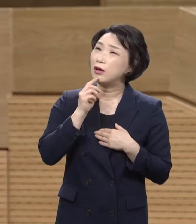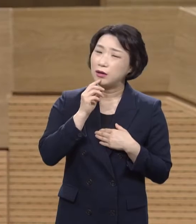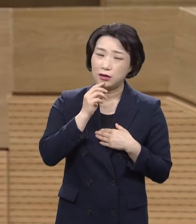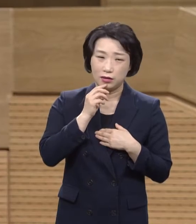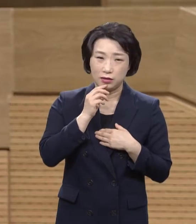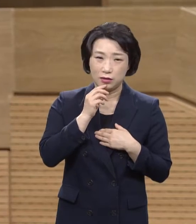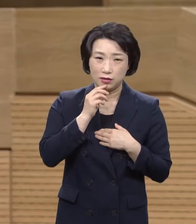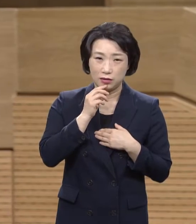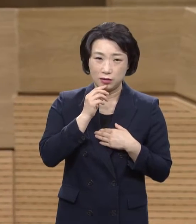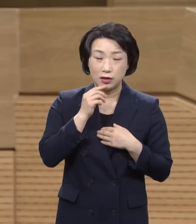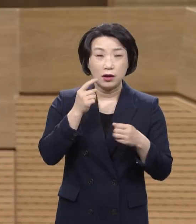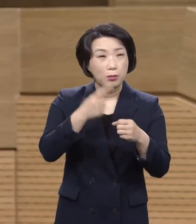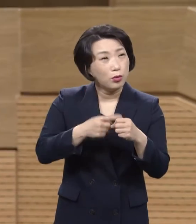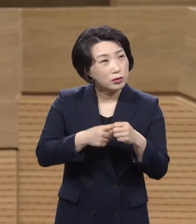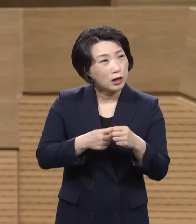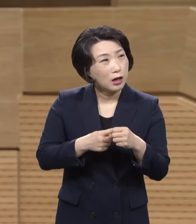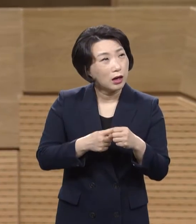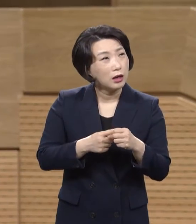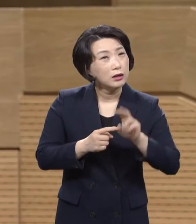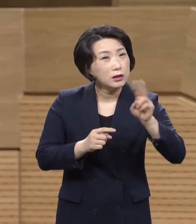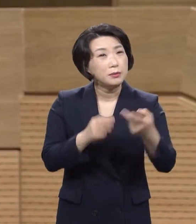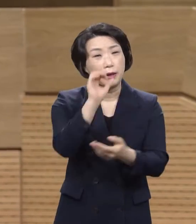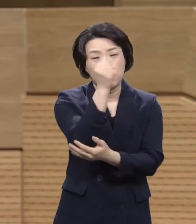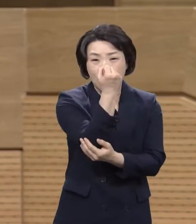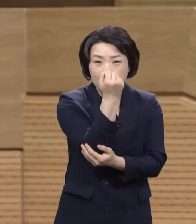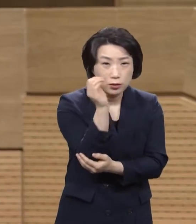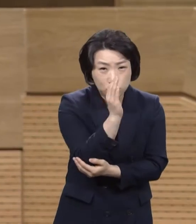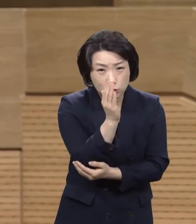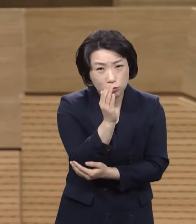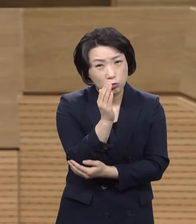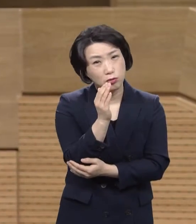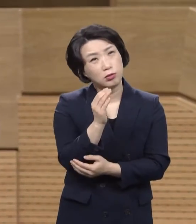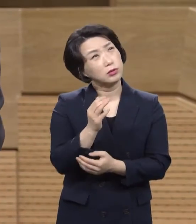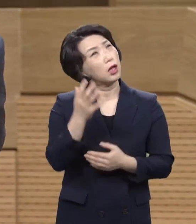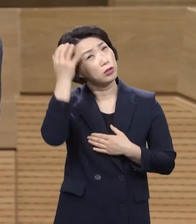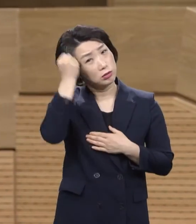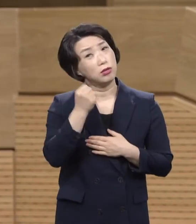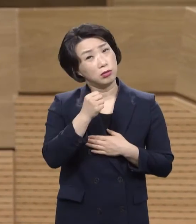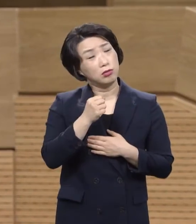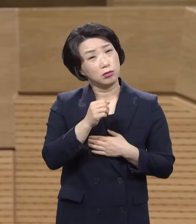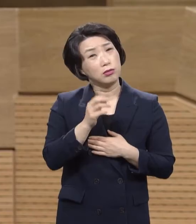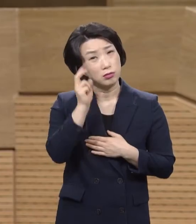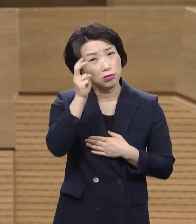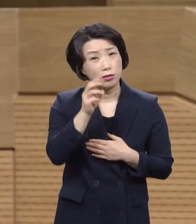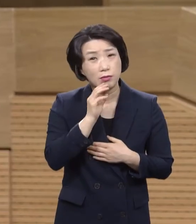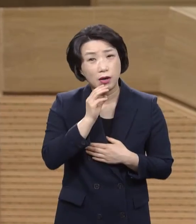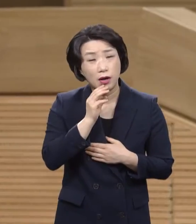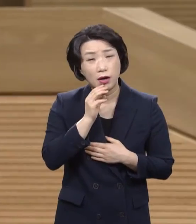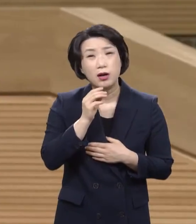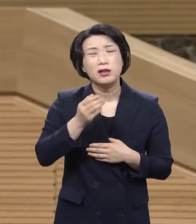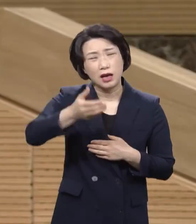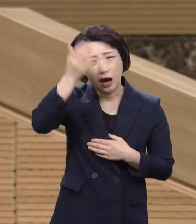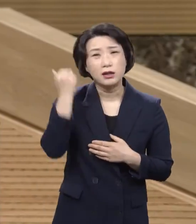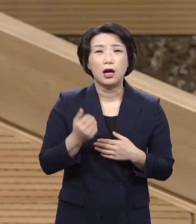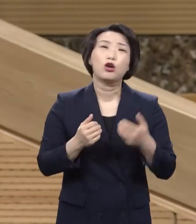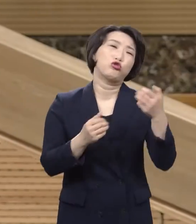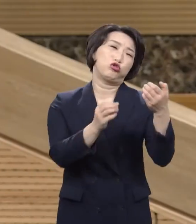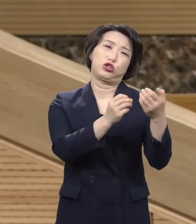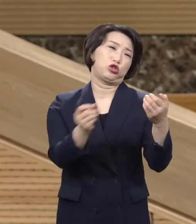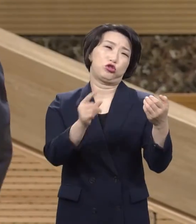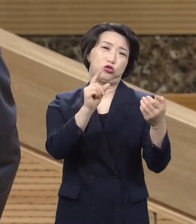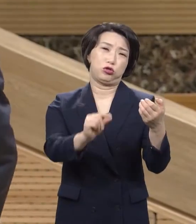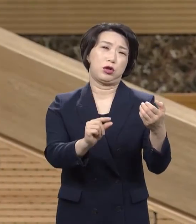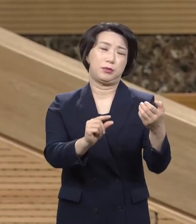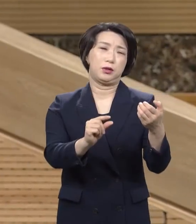예, 보리가 한 200가마니 정도 아마 내 기억으로 그렇게 됩니다. 그때는 키로가